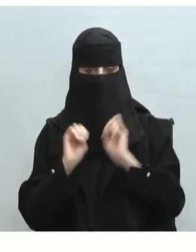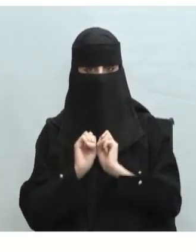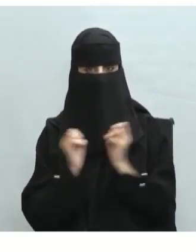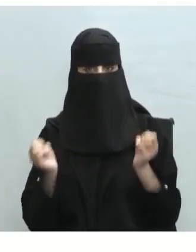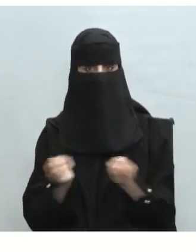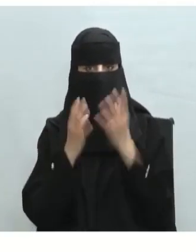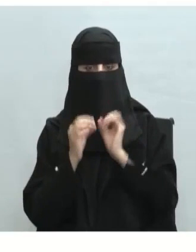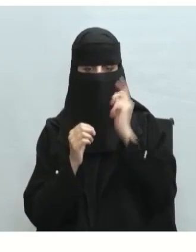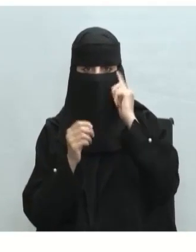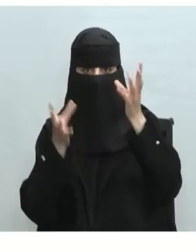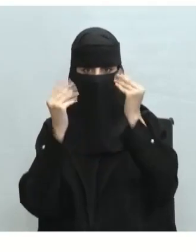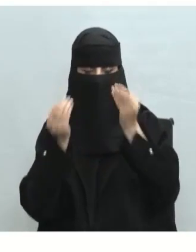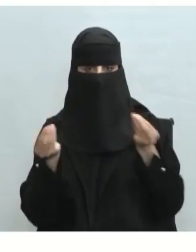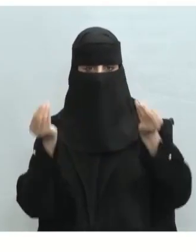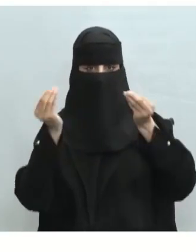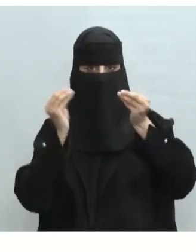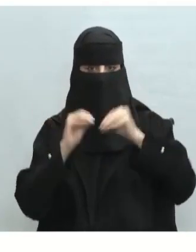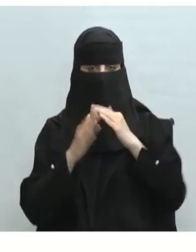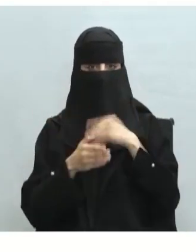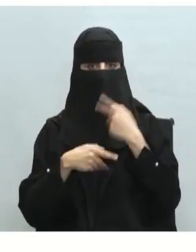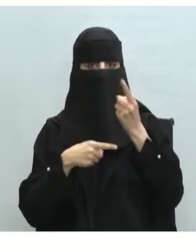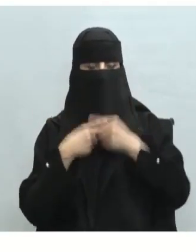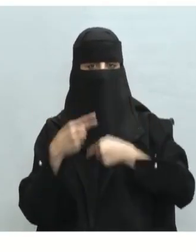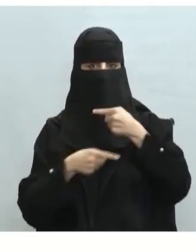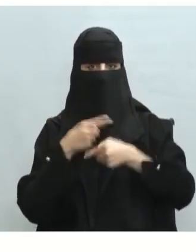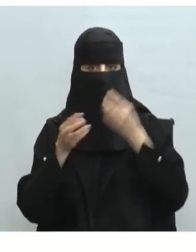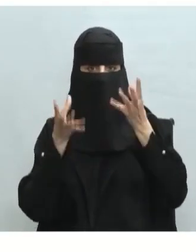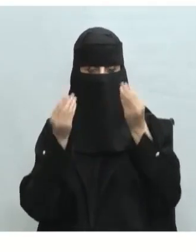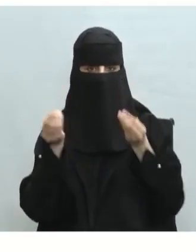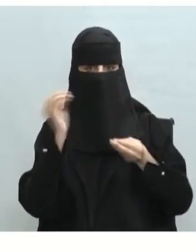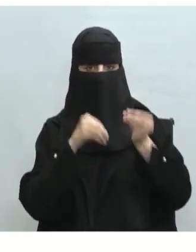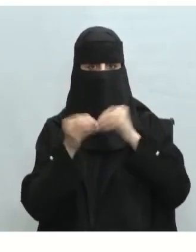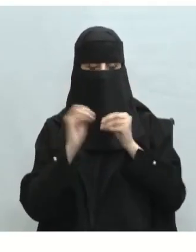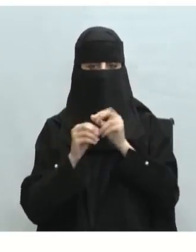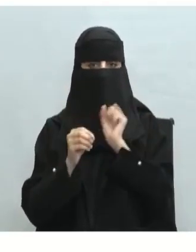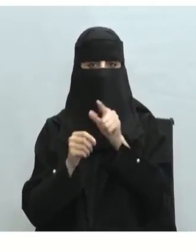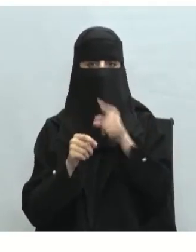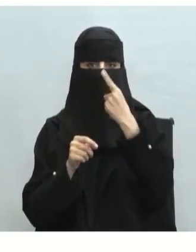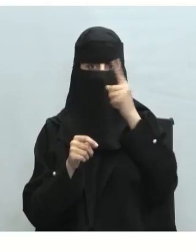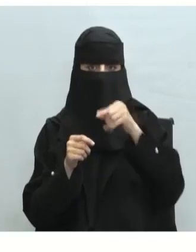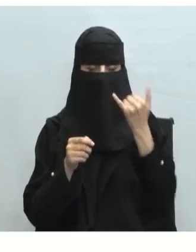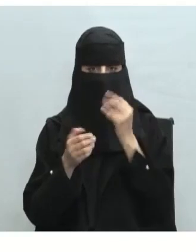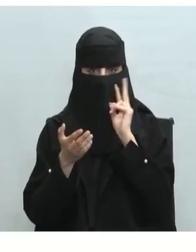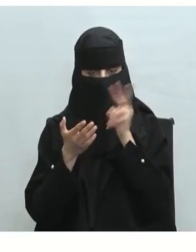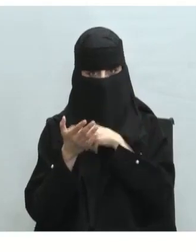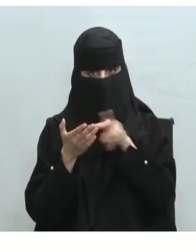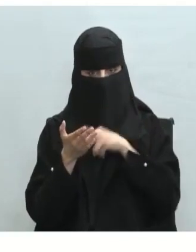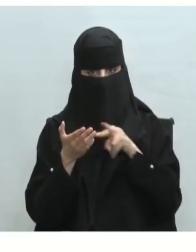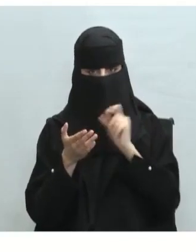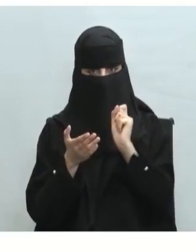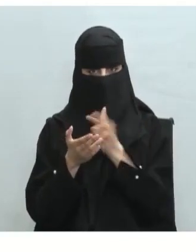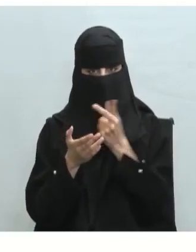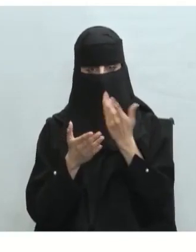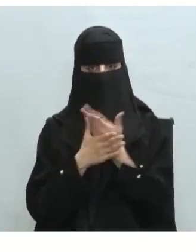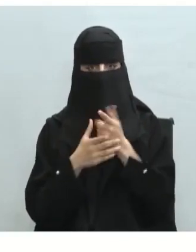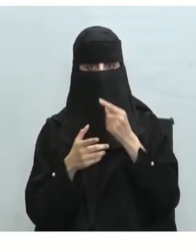متابعه السيل الجارف من المعلومات التي تتزايد كل يوم ان القضيه قضيتك وانت الذي ستقرر ما اذا كنت راغبا في